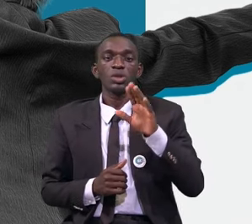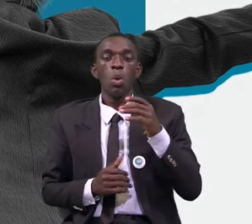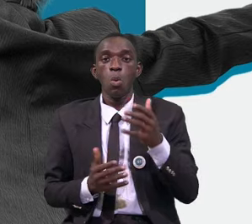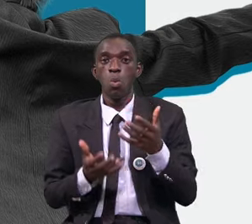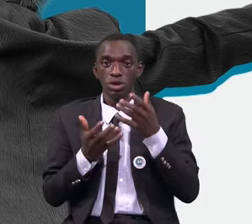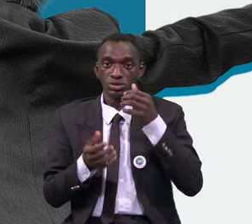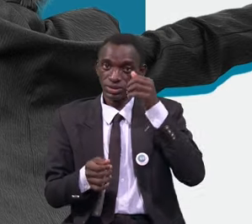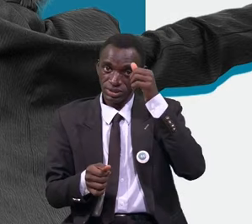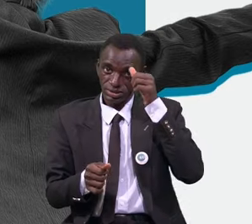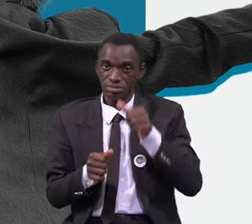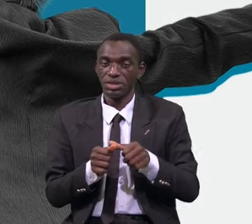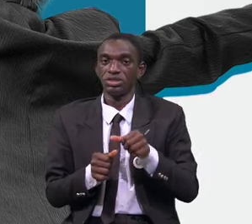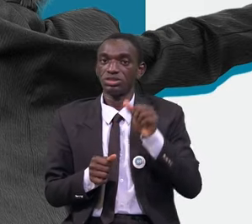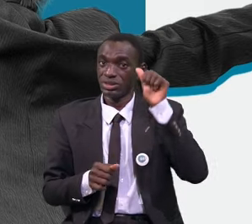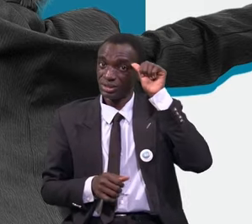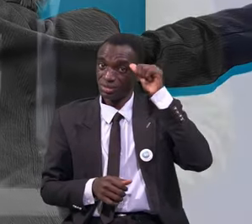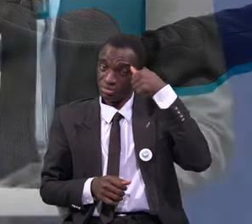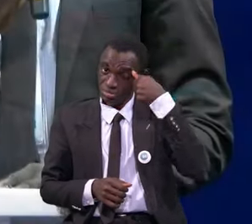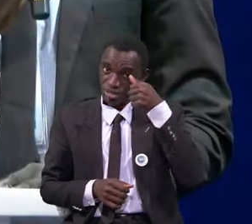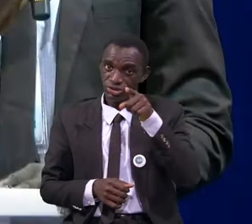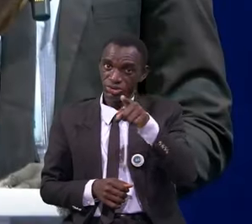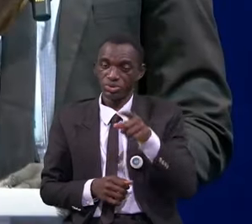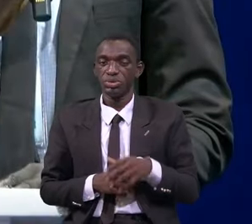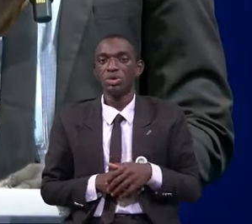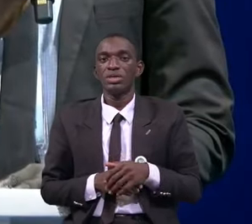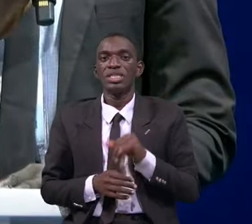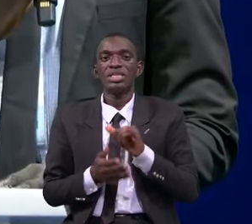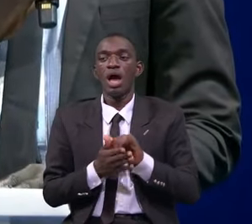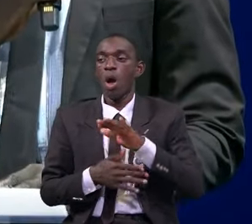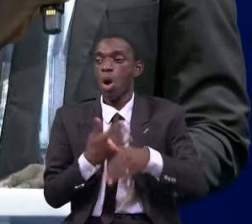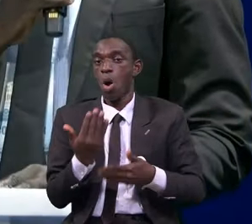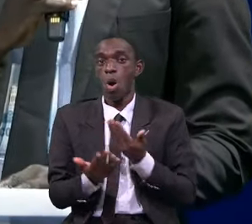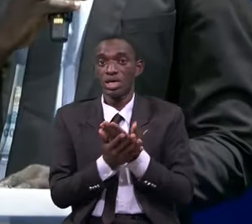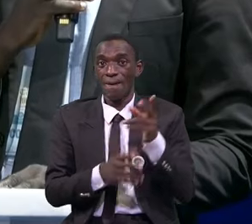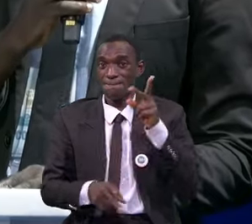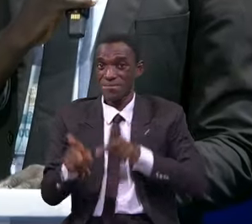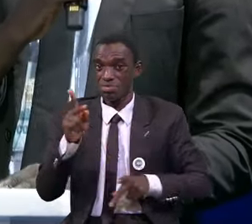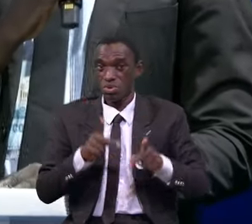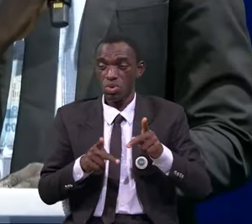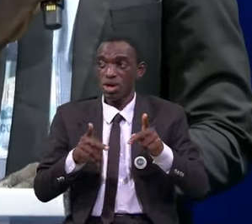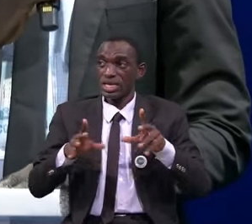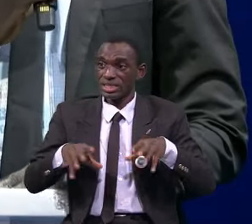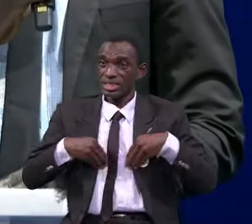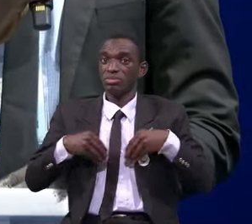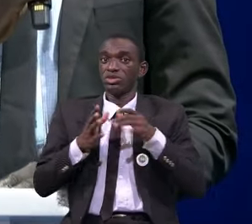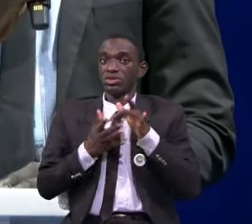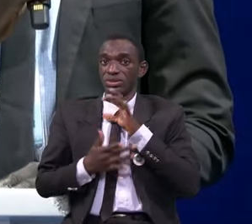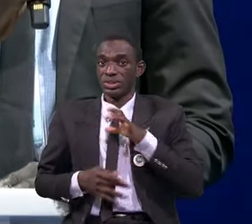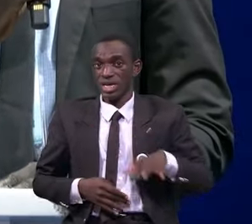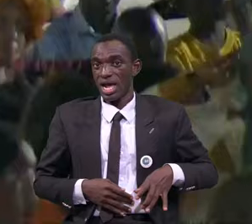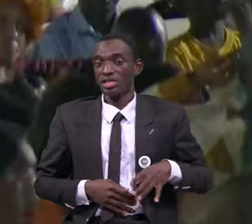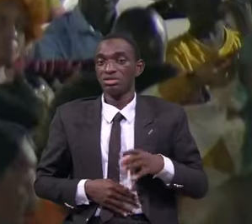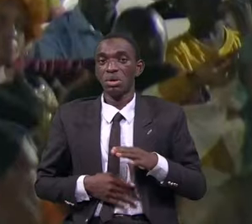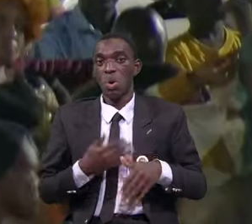remind you nous voulons vous rappeler that all those who have given their lives to Christ, tous ceux qui ont donné leur vie à Christ, right from